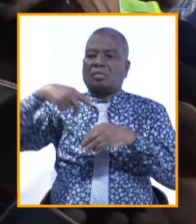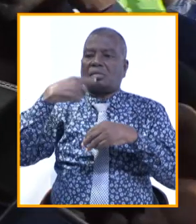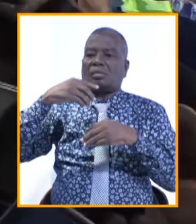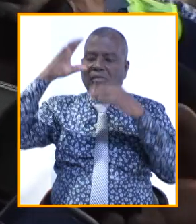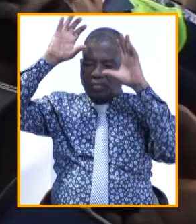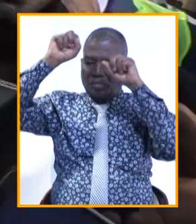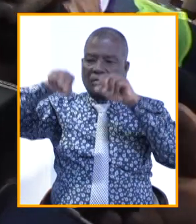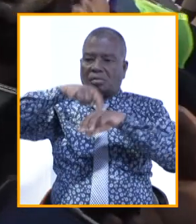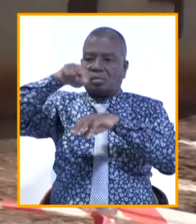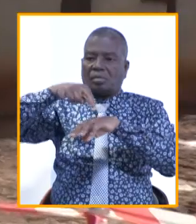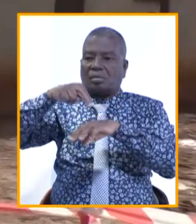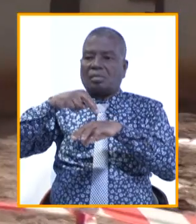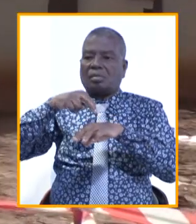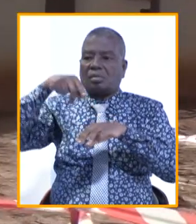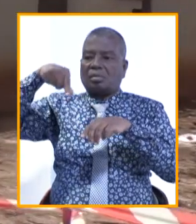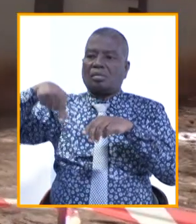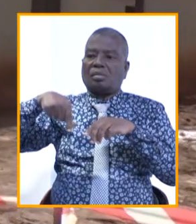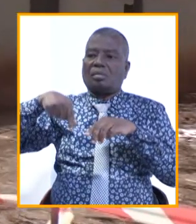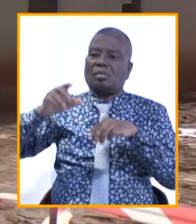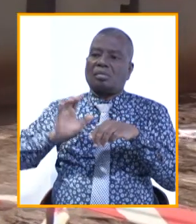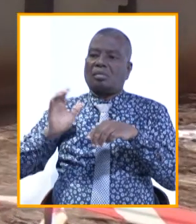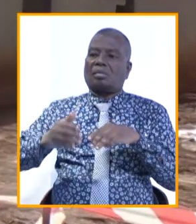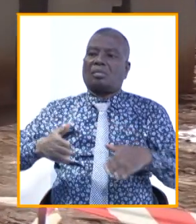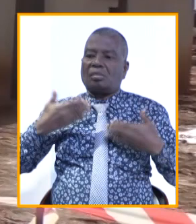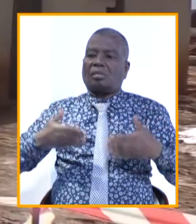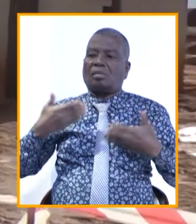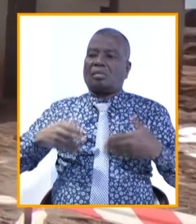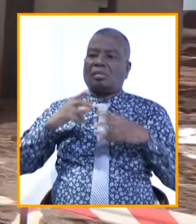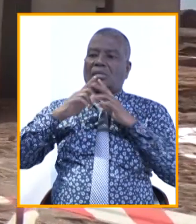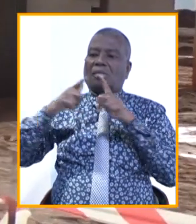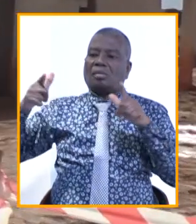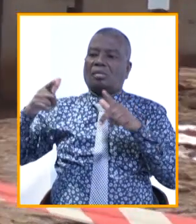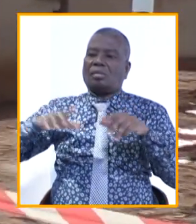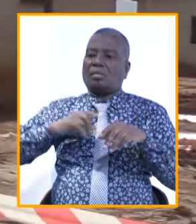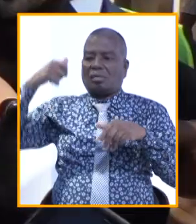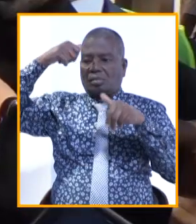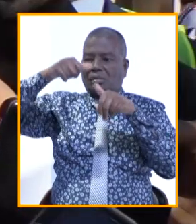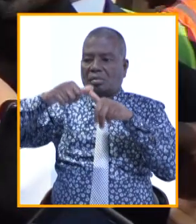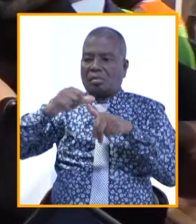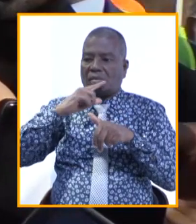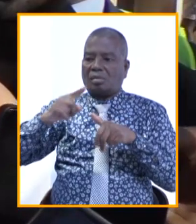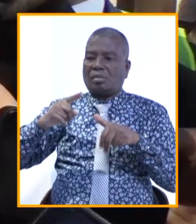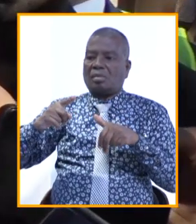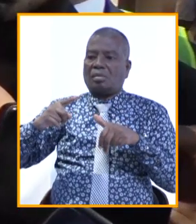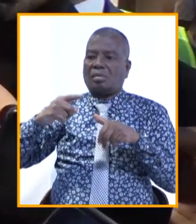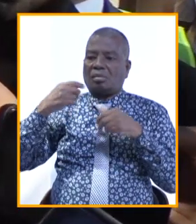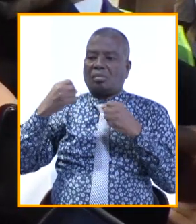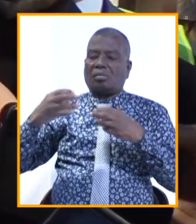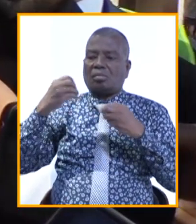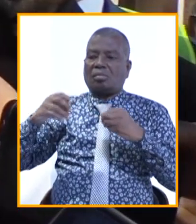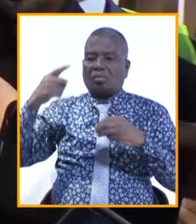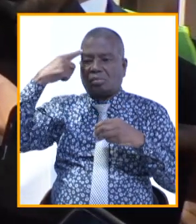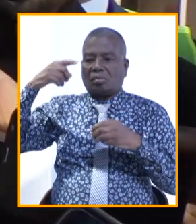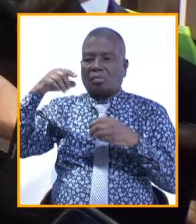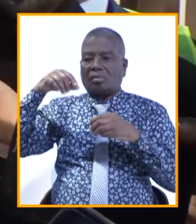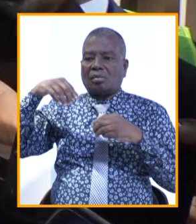président de la République que notre joie est grande et notre reconnaissance est infinie à son endroit pour avoir